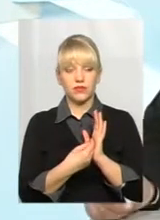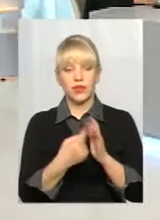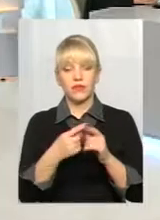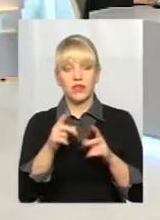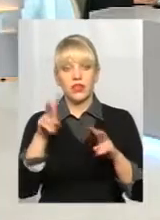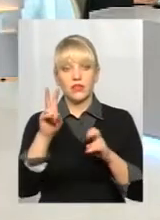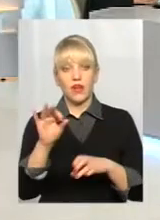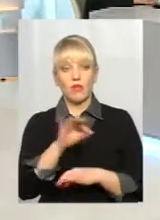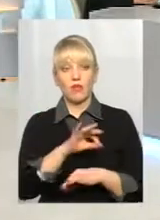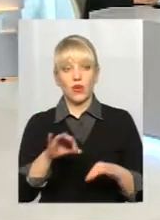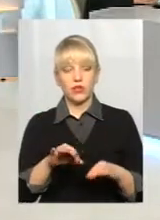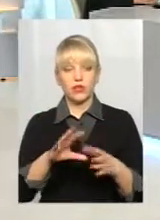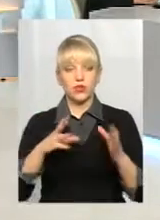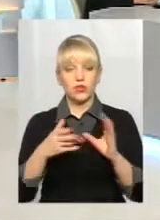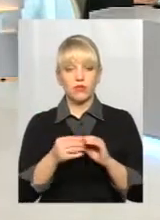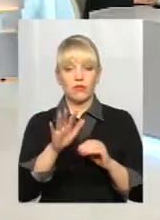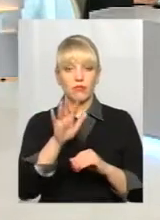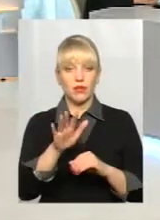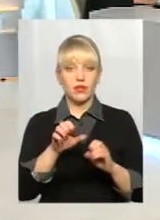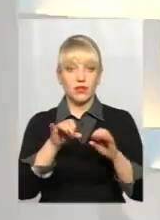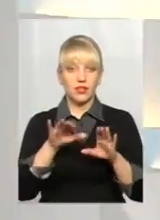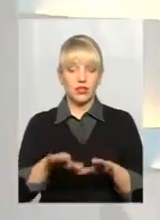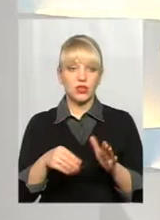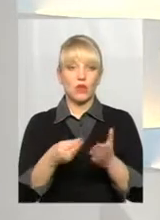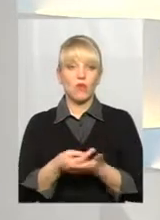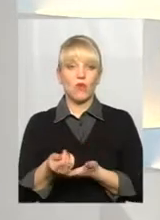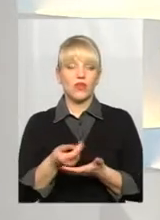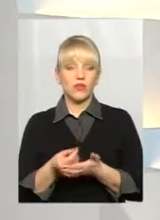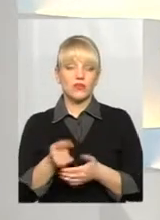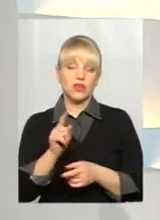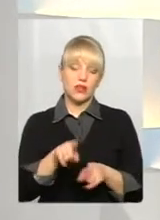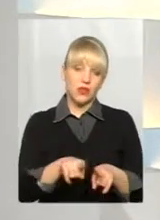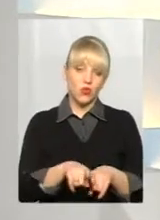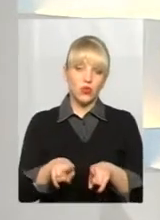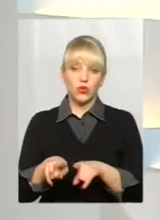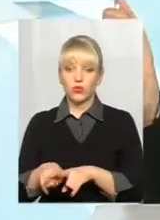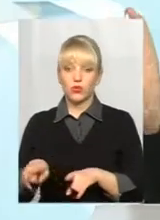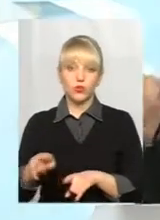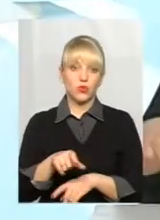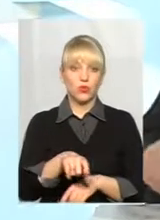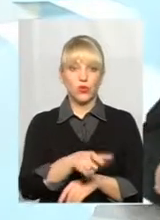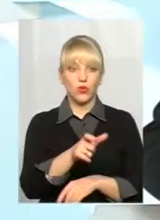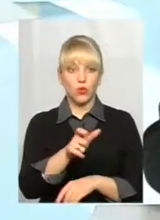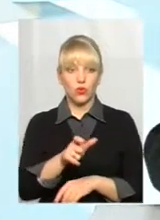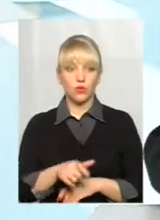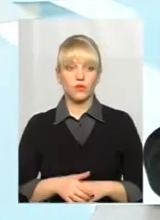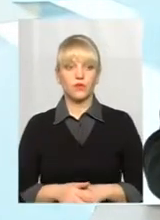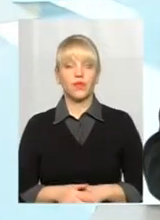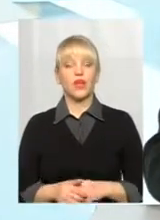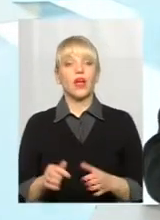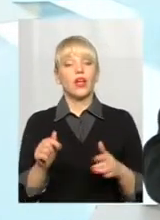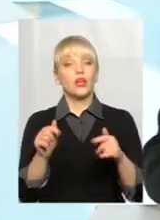називає проєкт, ну, 5 рішень таких фінансових, профінансувати там таку-таку дорогу, значить. І